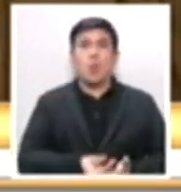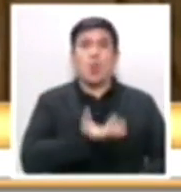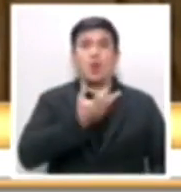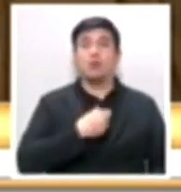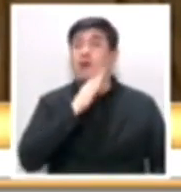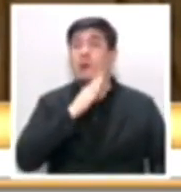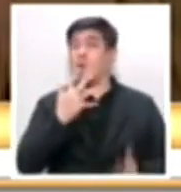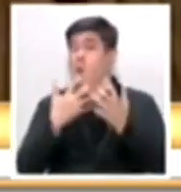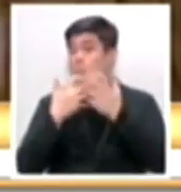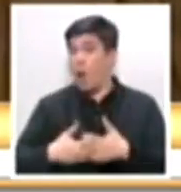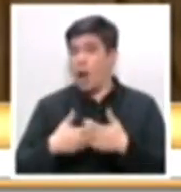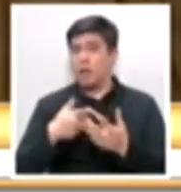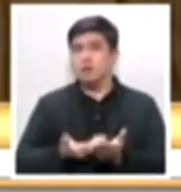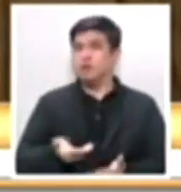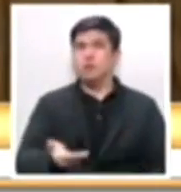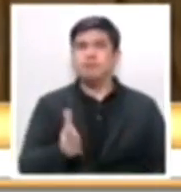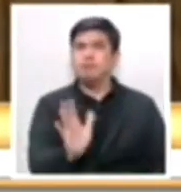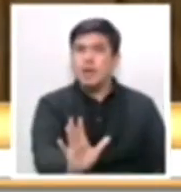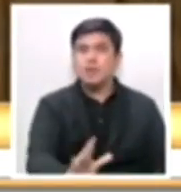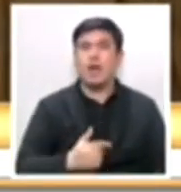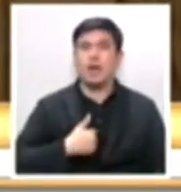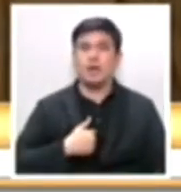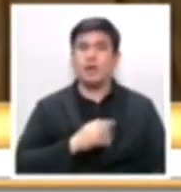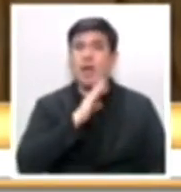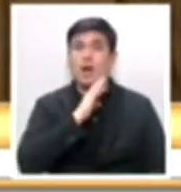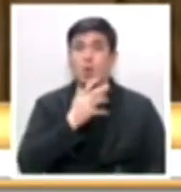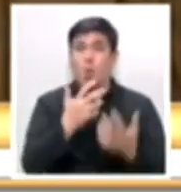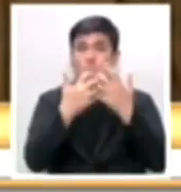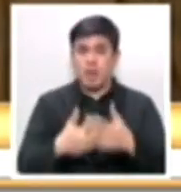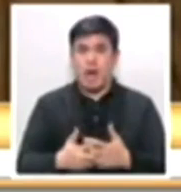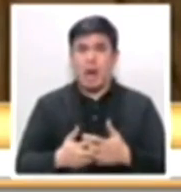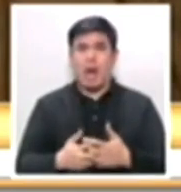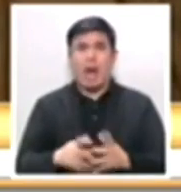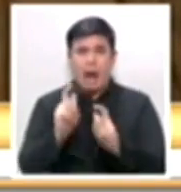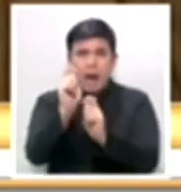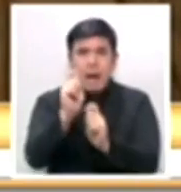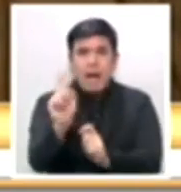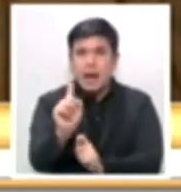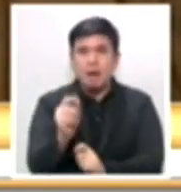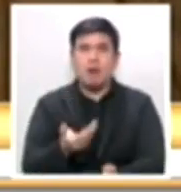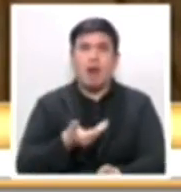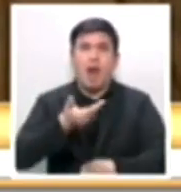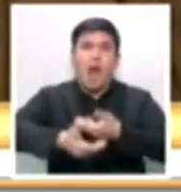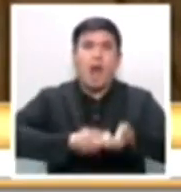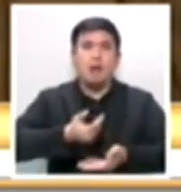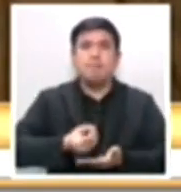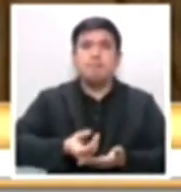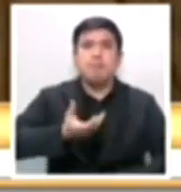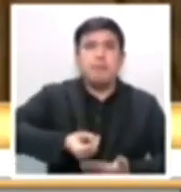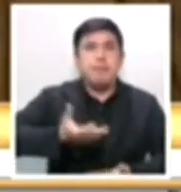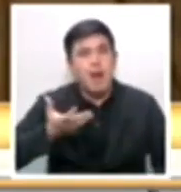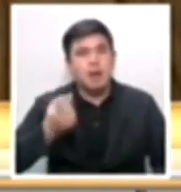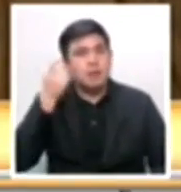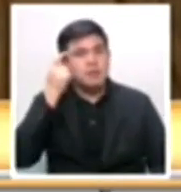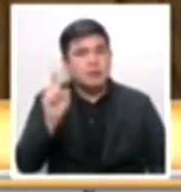าหกรรมก็ผมคิดเอาเองว่าทำอุตสาหกรรมยังเสี่ยงกว่าในการเก่งกำไรในเอาเรื่องของการเจริญของเมืองไปท